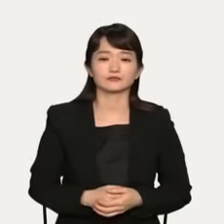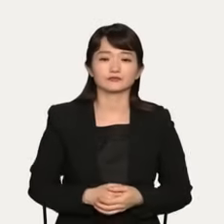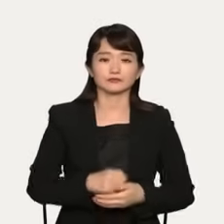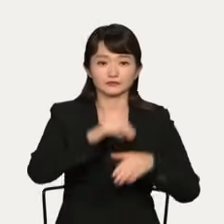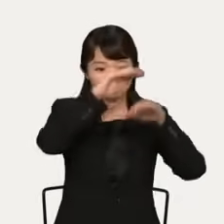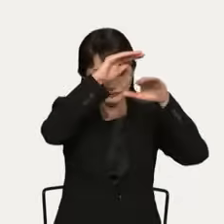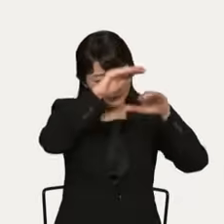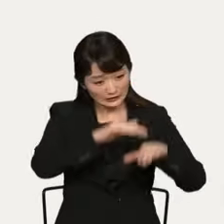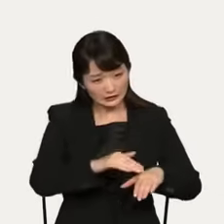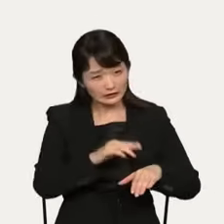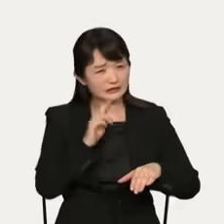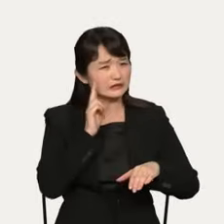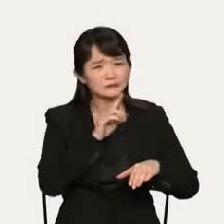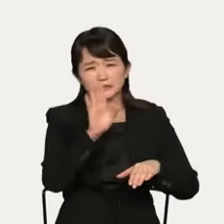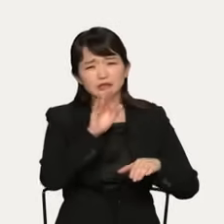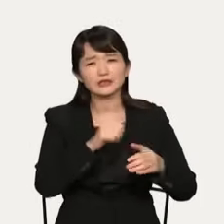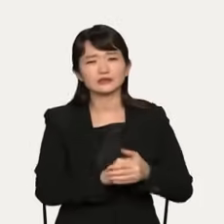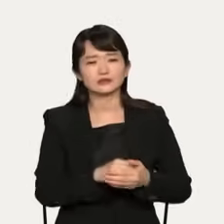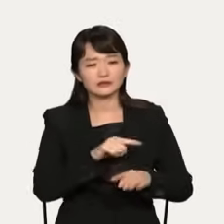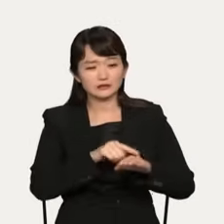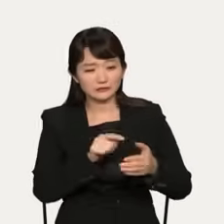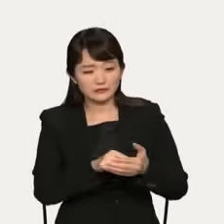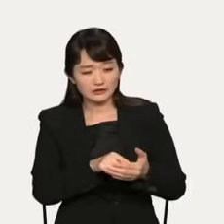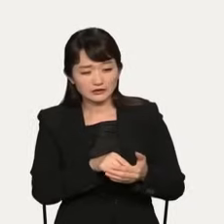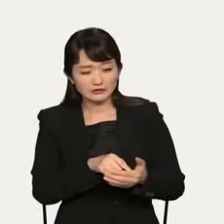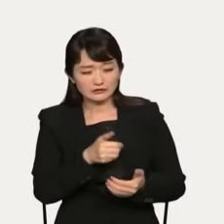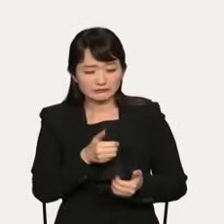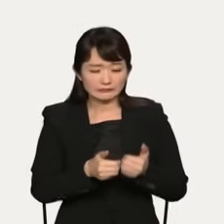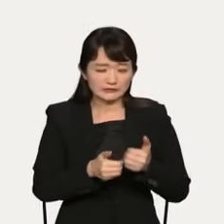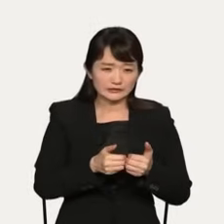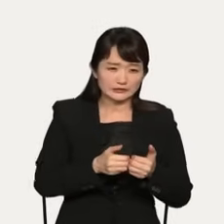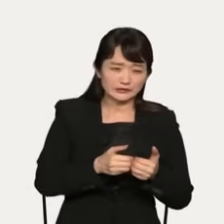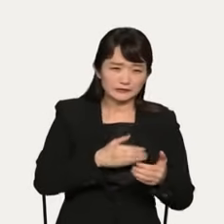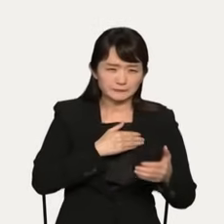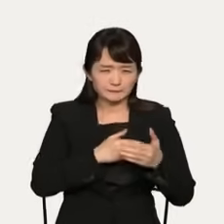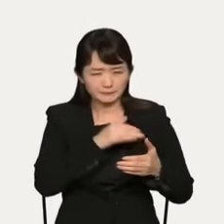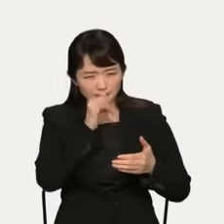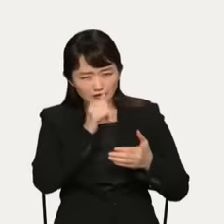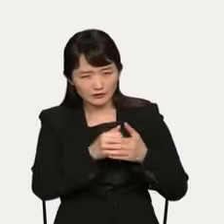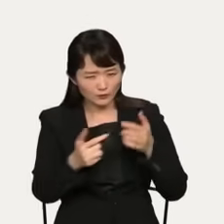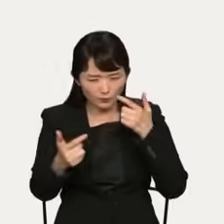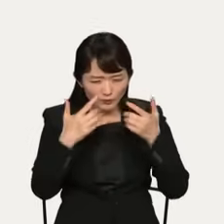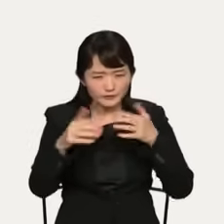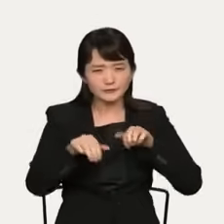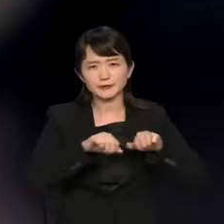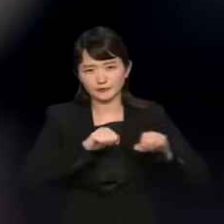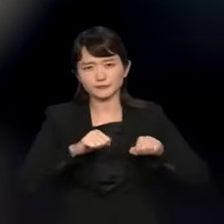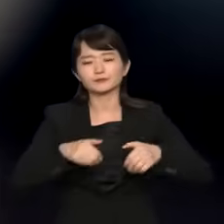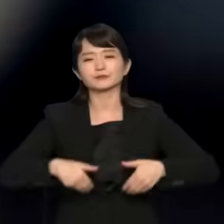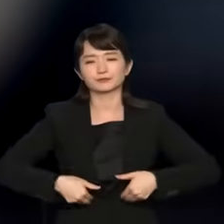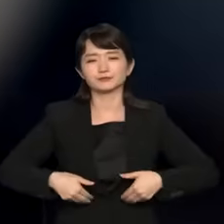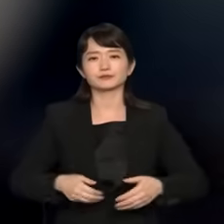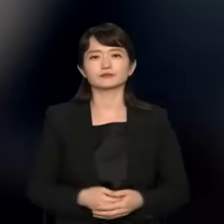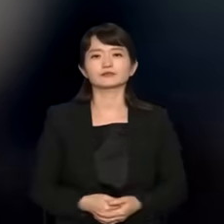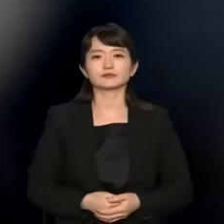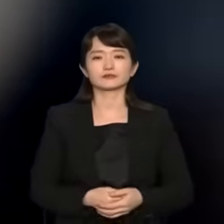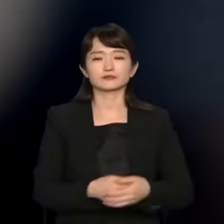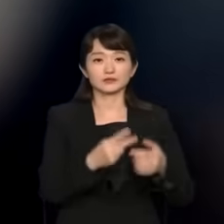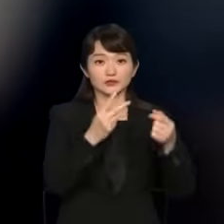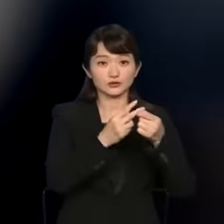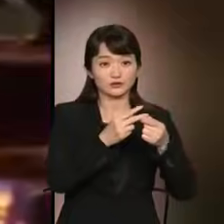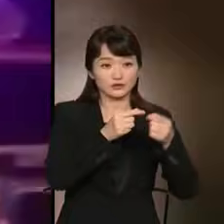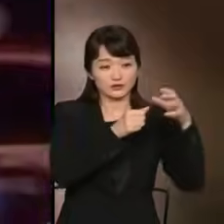내용물이 치명적이지 않더라도 심리적 타격이 있을 수 있어 강력한 대응이 필요하다고 설명했습니다. 2차 살포